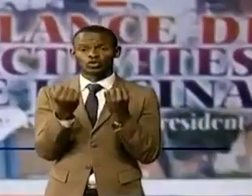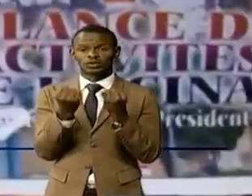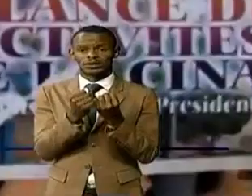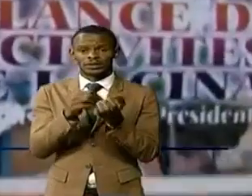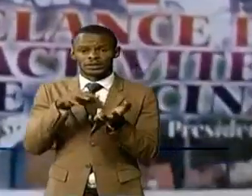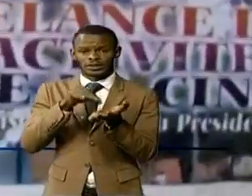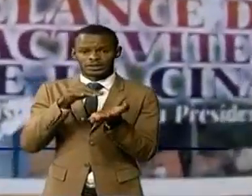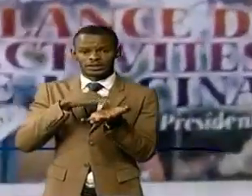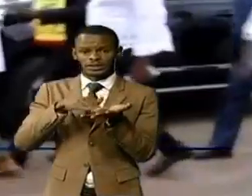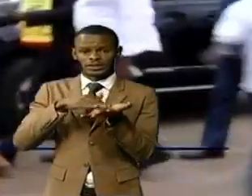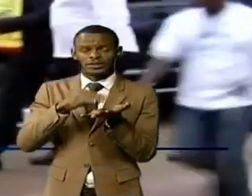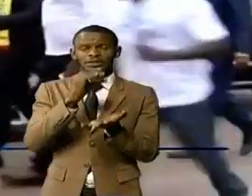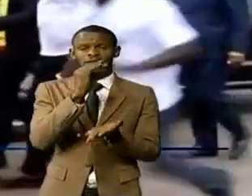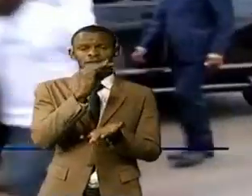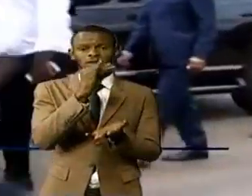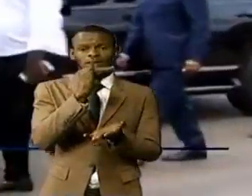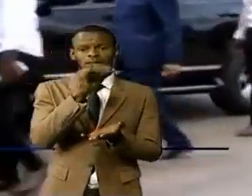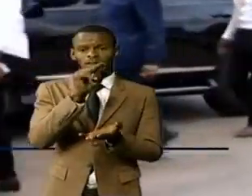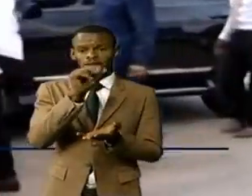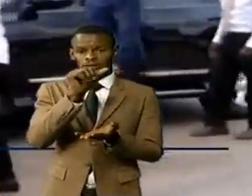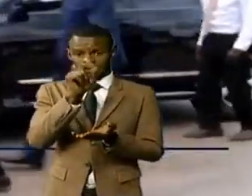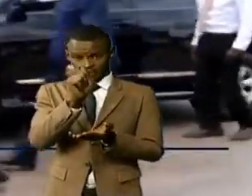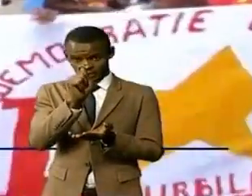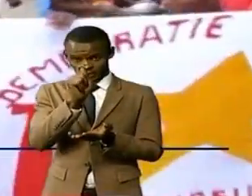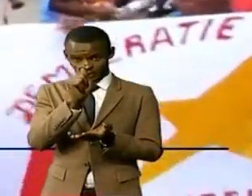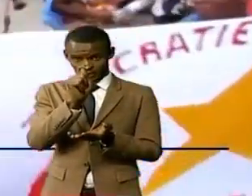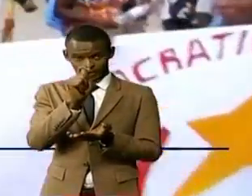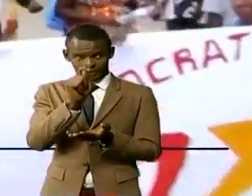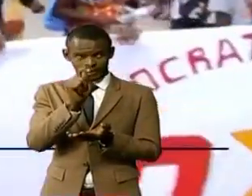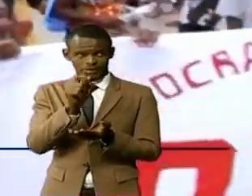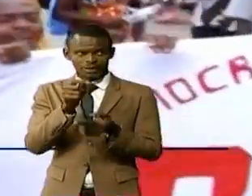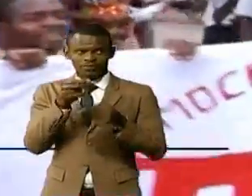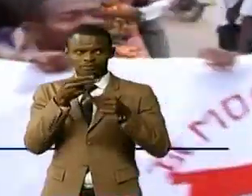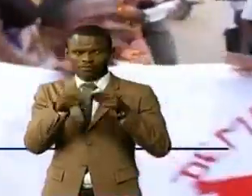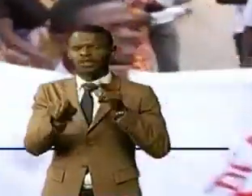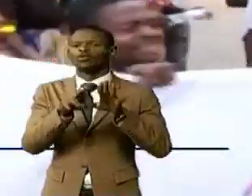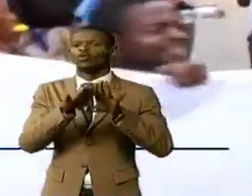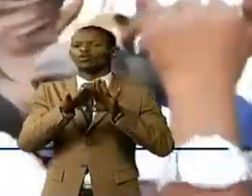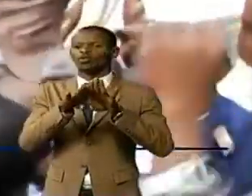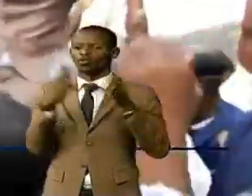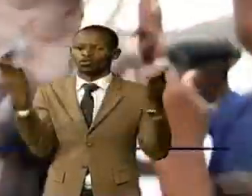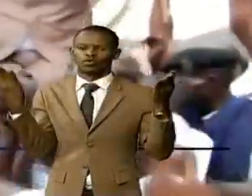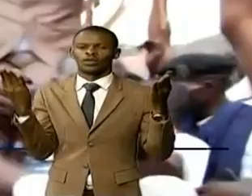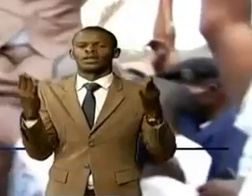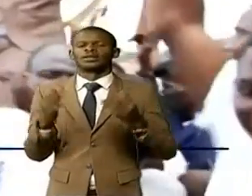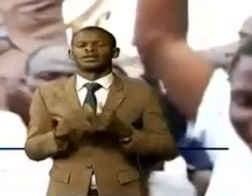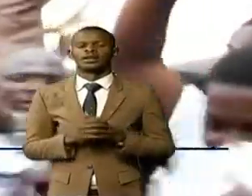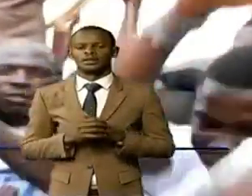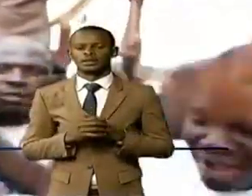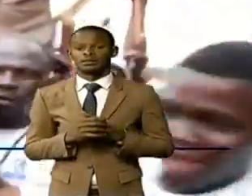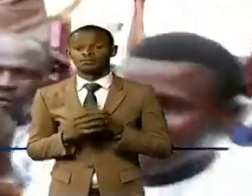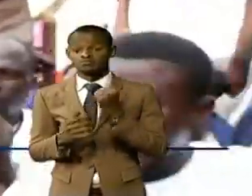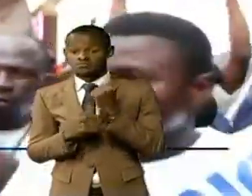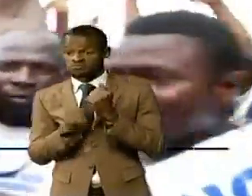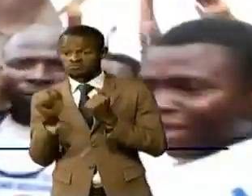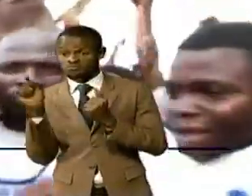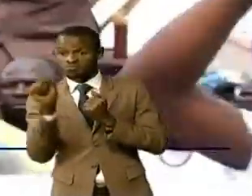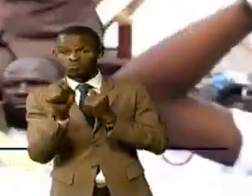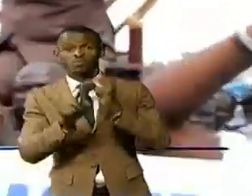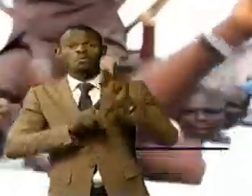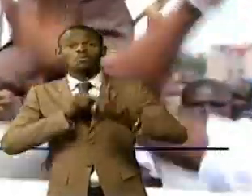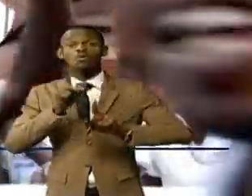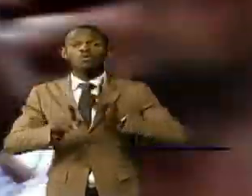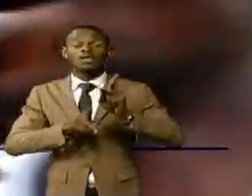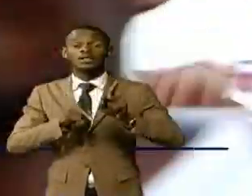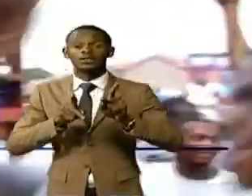Kimpese, Sinat, préoccupe non seulement le gouvernement, mais aussi les notables de la province du Congo central. C'est ainsi que Diomi